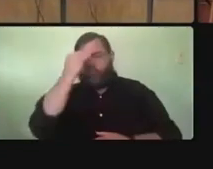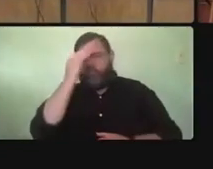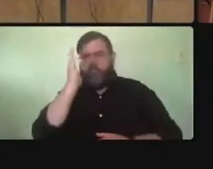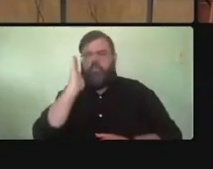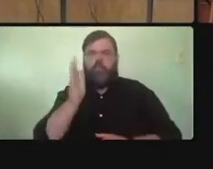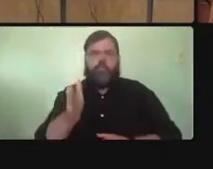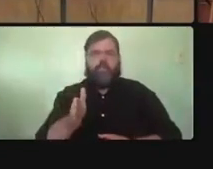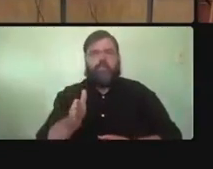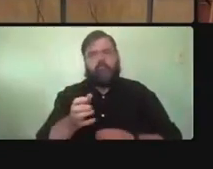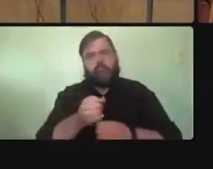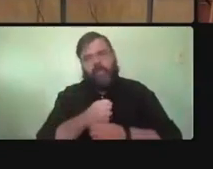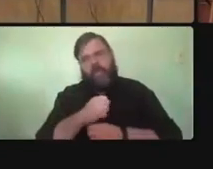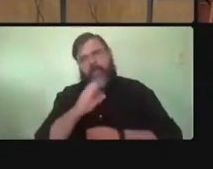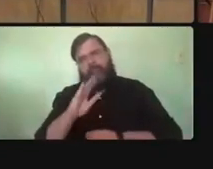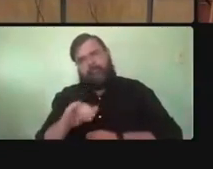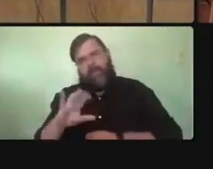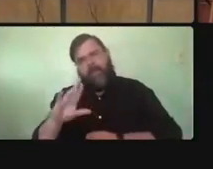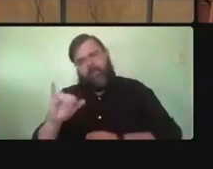maelezo haya.